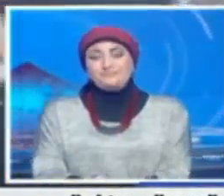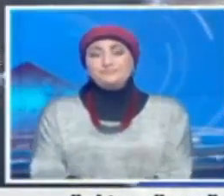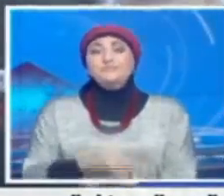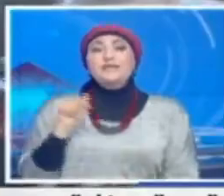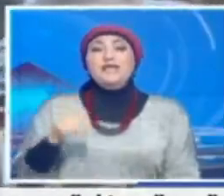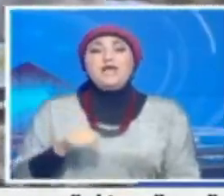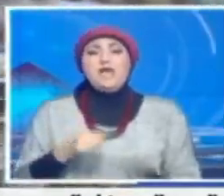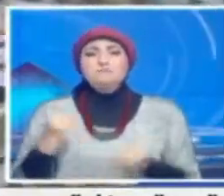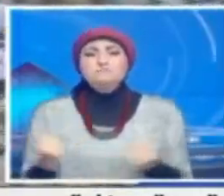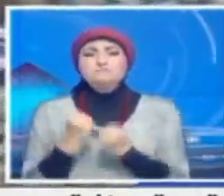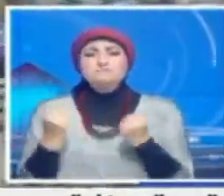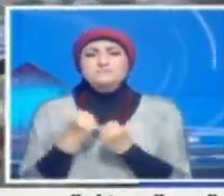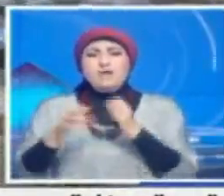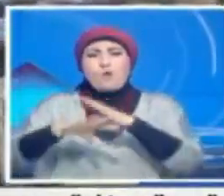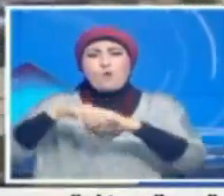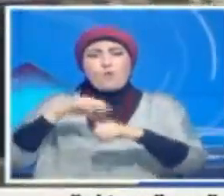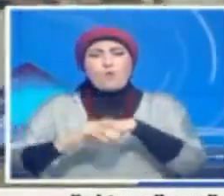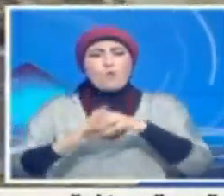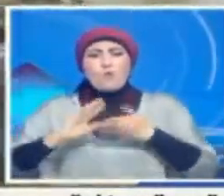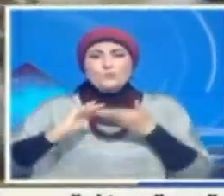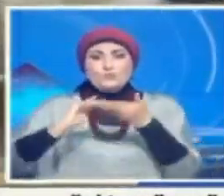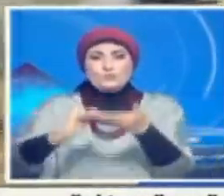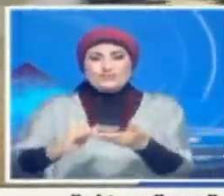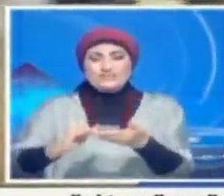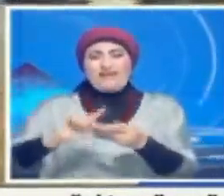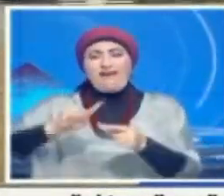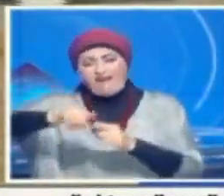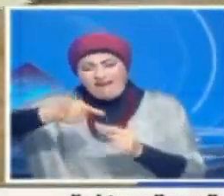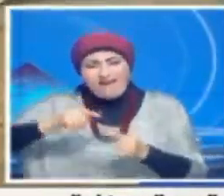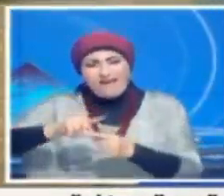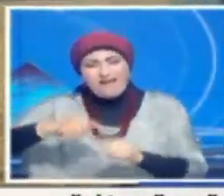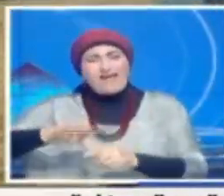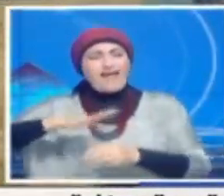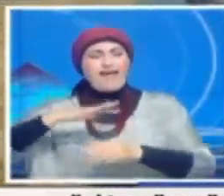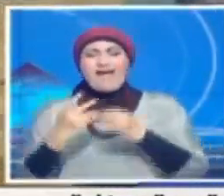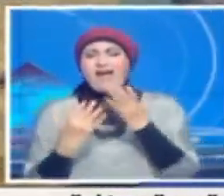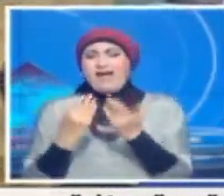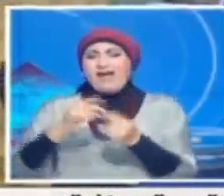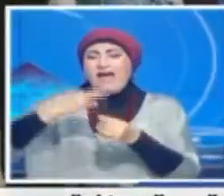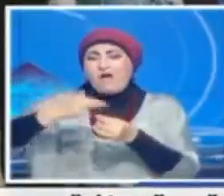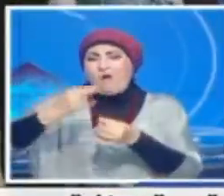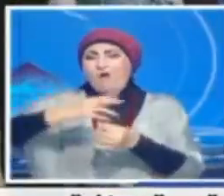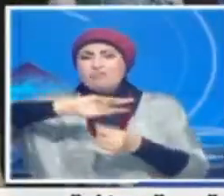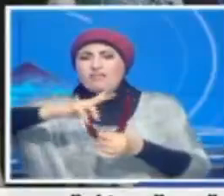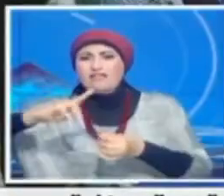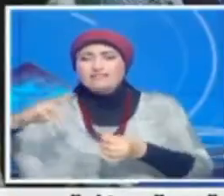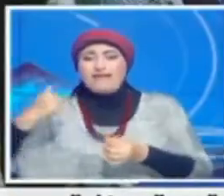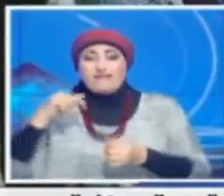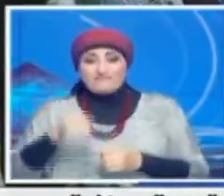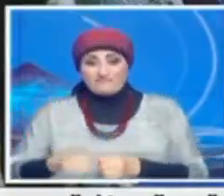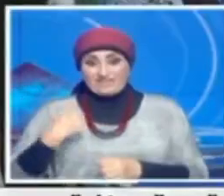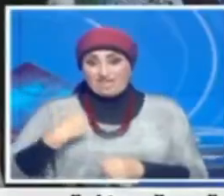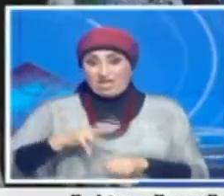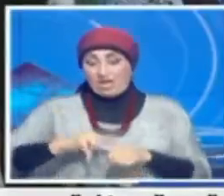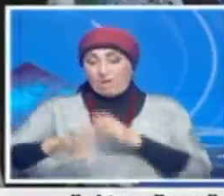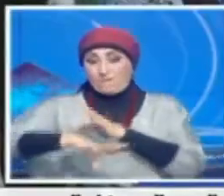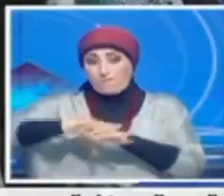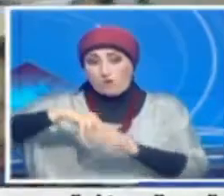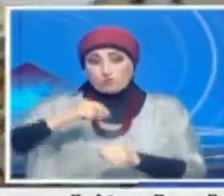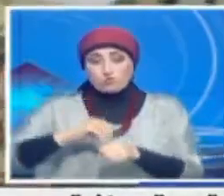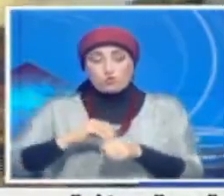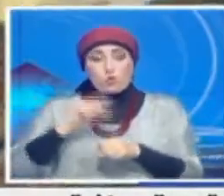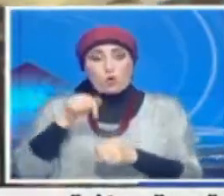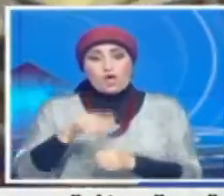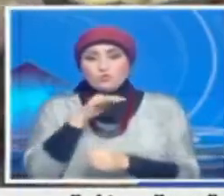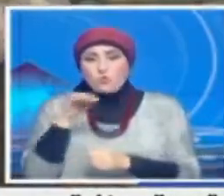للنهوض بقطاع الحرف اليدوية والتراثية والترويج للثقافة الفنية، نظم جهاز تنمية المشروعات